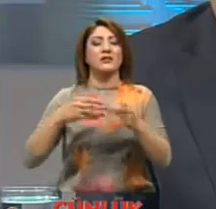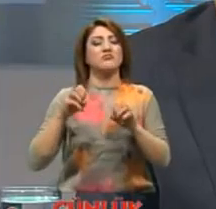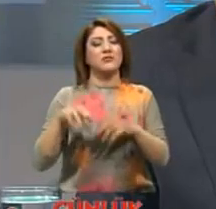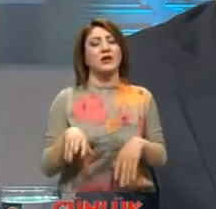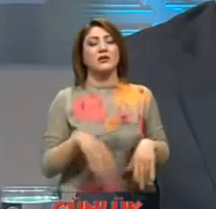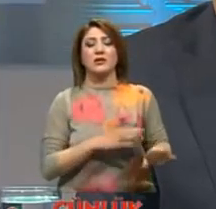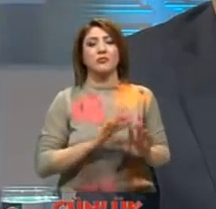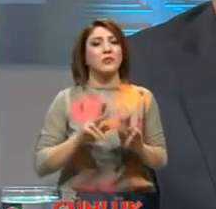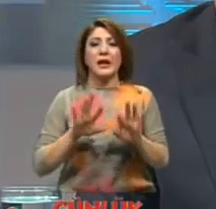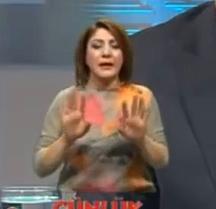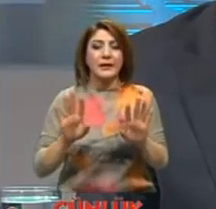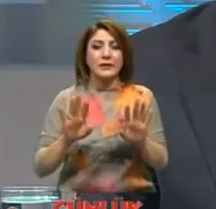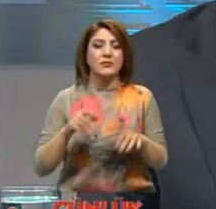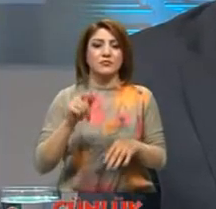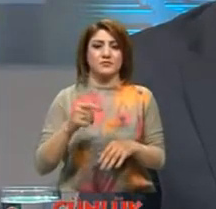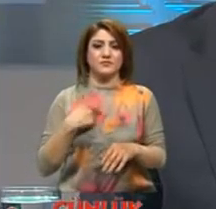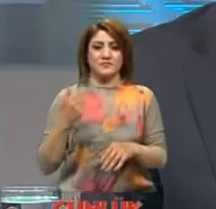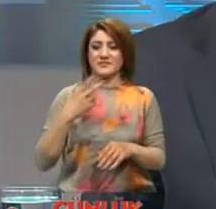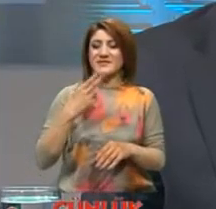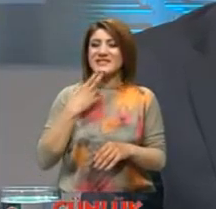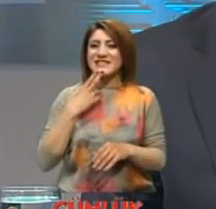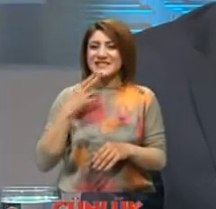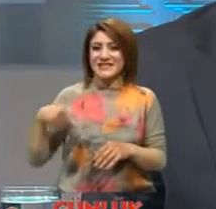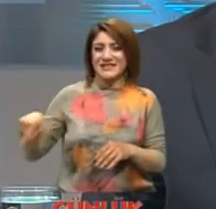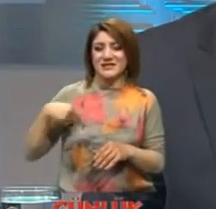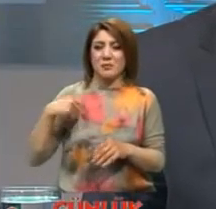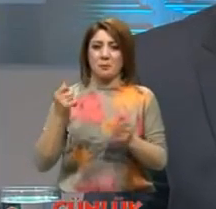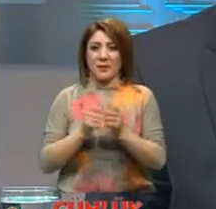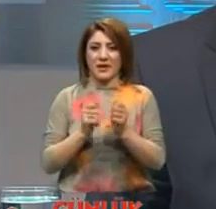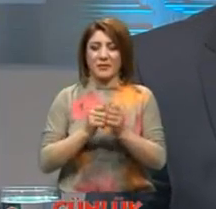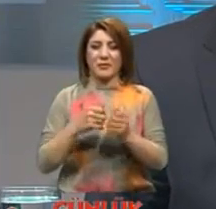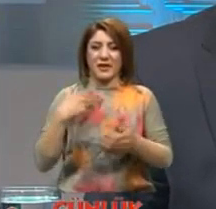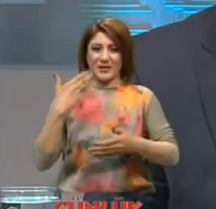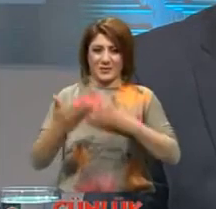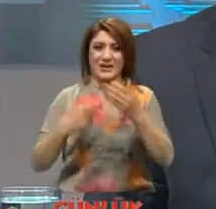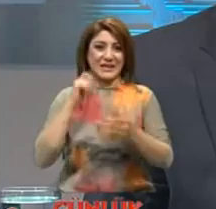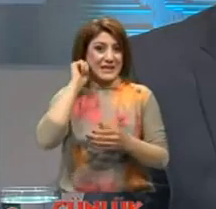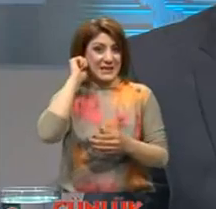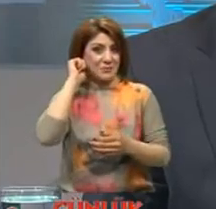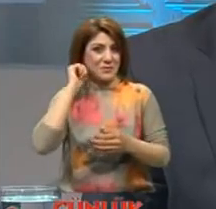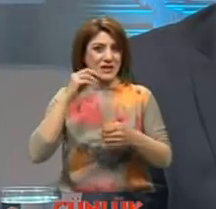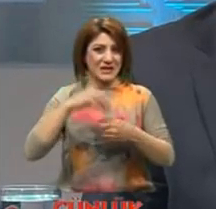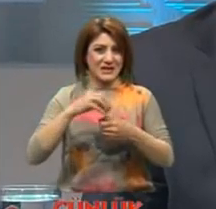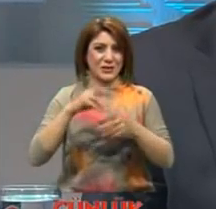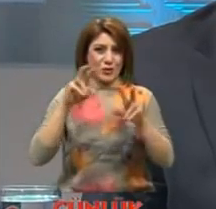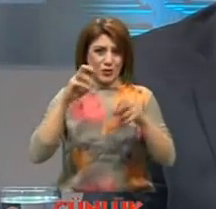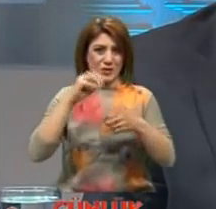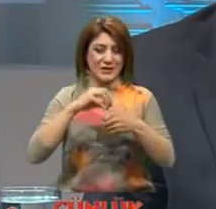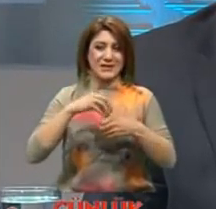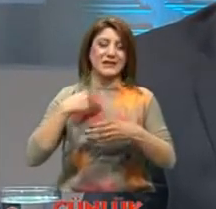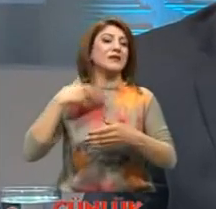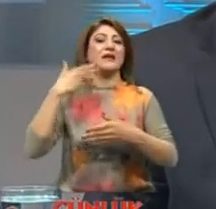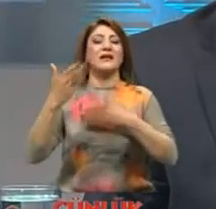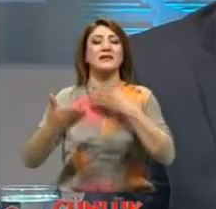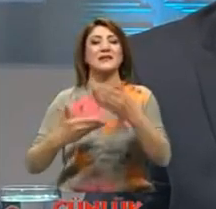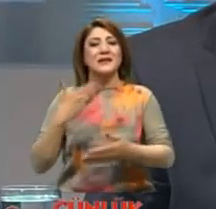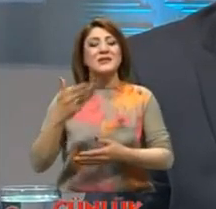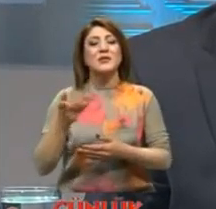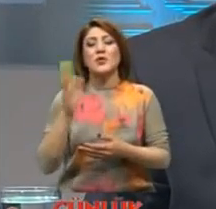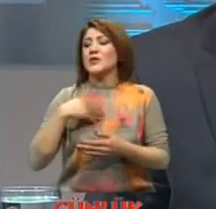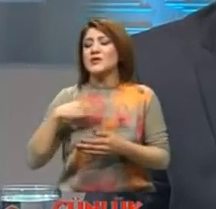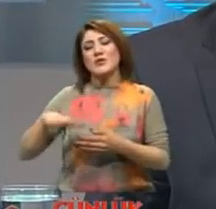Kısaca hikayeyi anlatıyorsunuz. Ben de birkaç tanesini kendi kızımla denediğim için, kızımla mesela disiplin konusunda beraber çalışalım diye küçük bir hikayeyi okudum. Ondan sonra